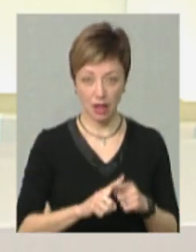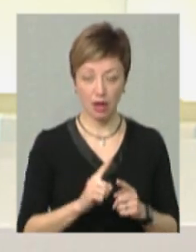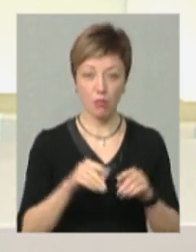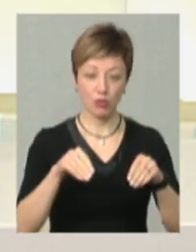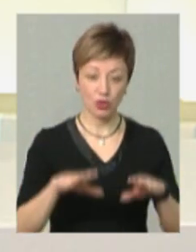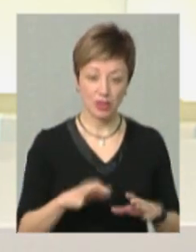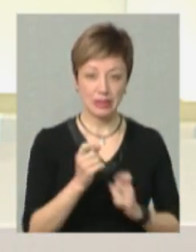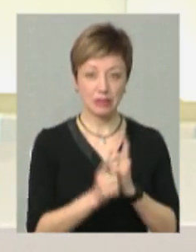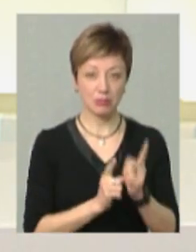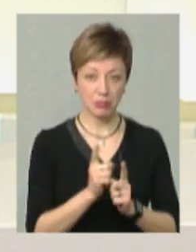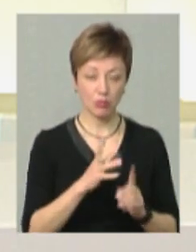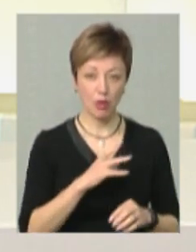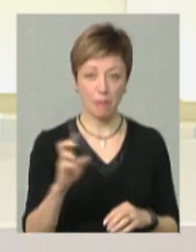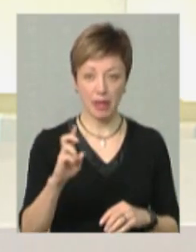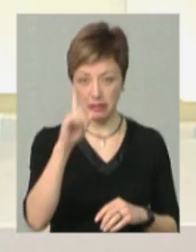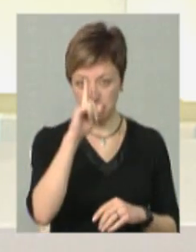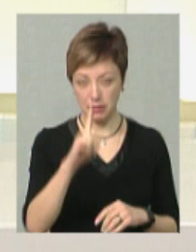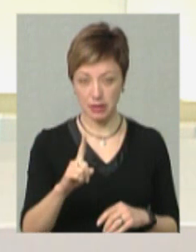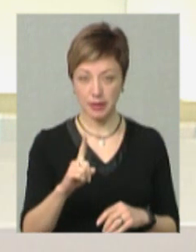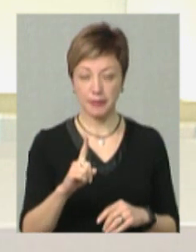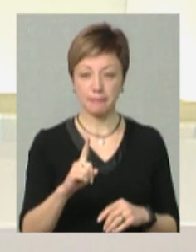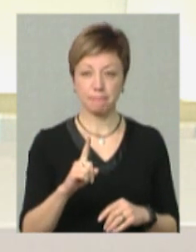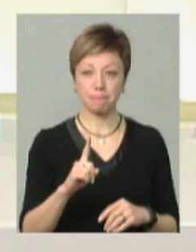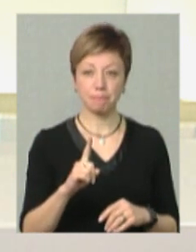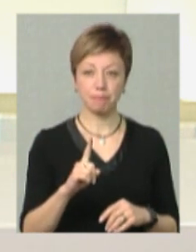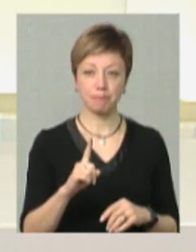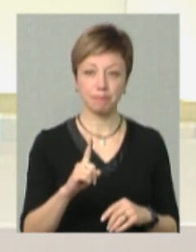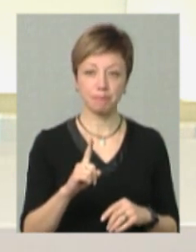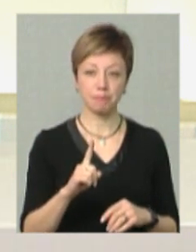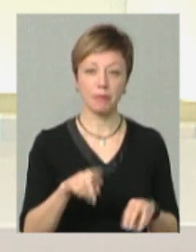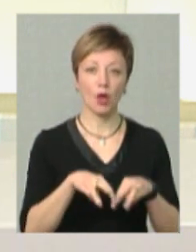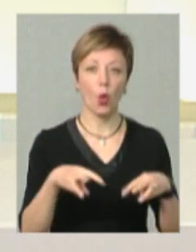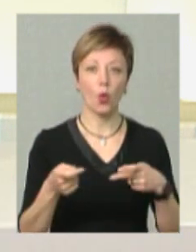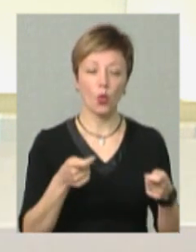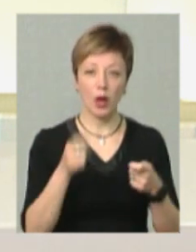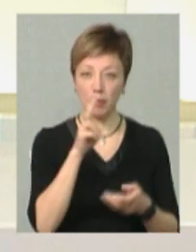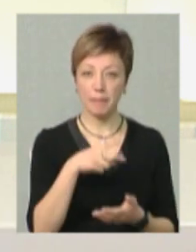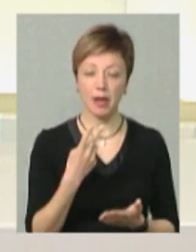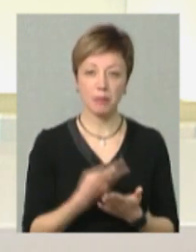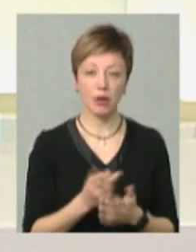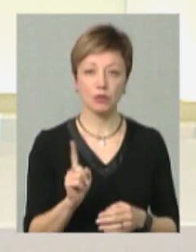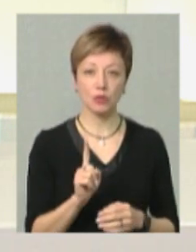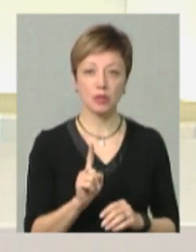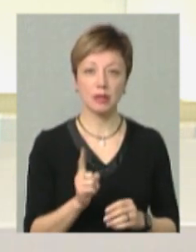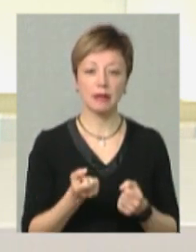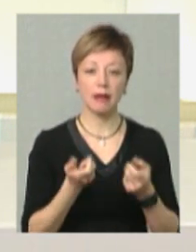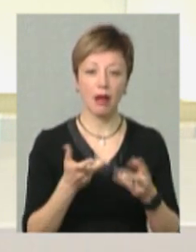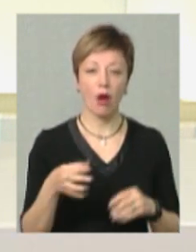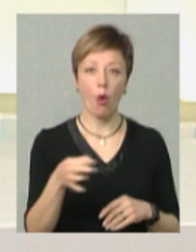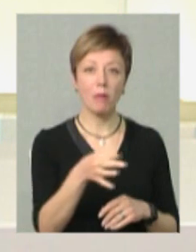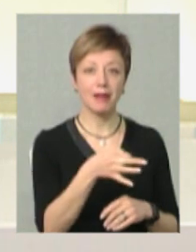до неї, які були в березні місяці, це 343 постанова, урядом було передбачено, що декілька